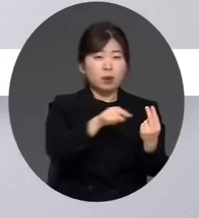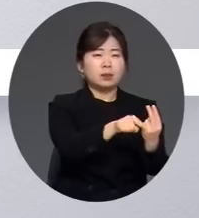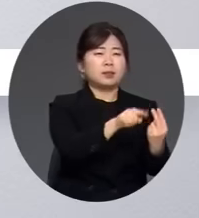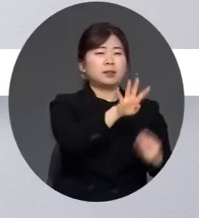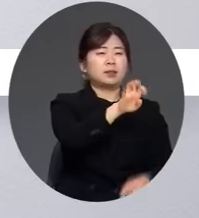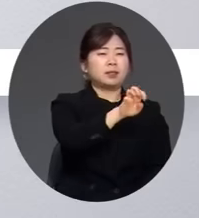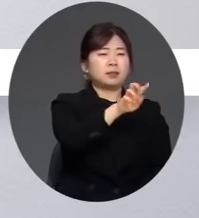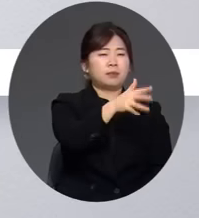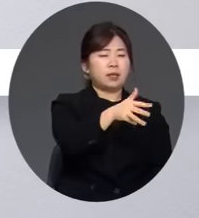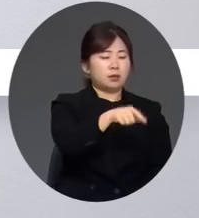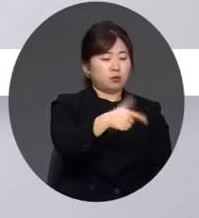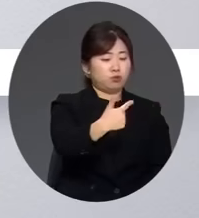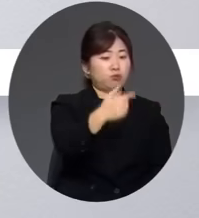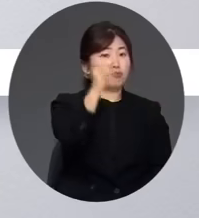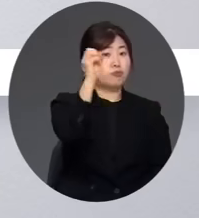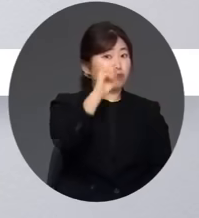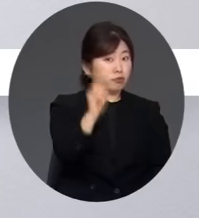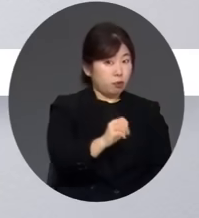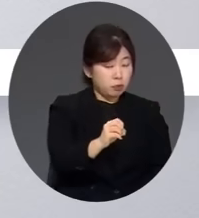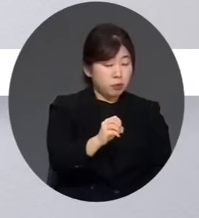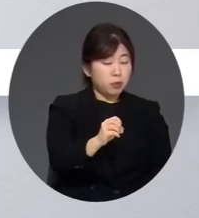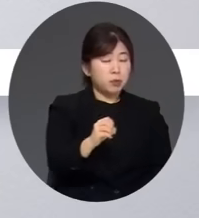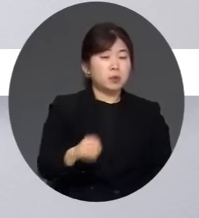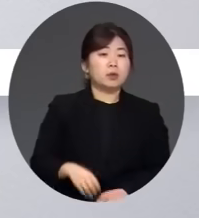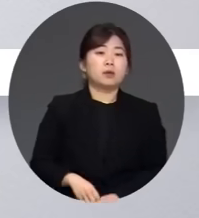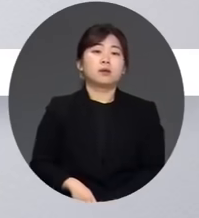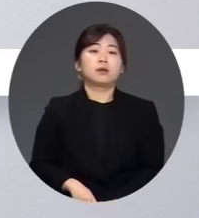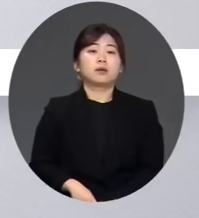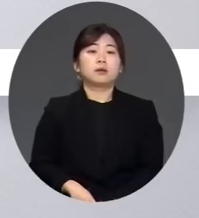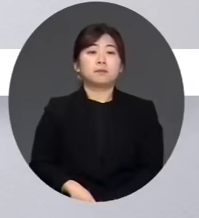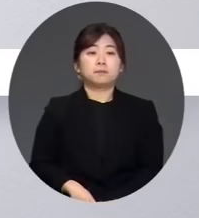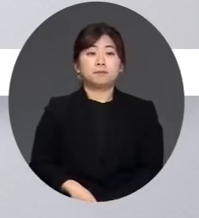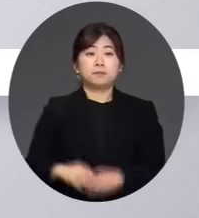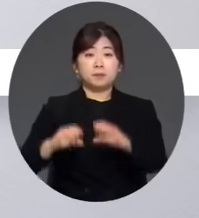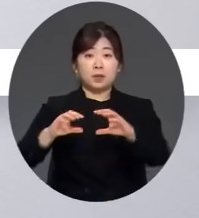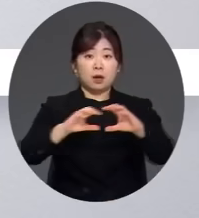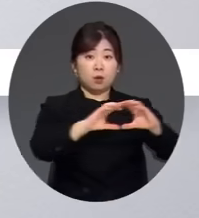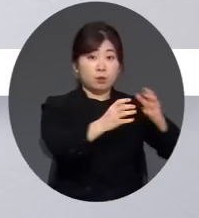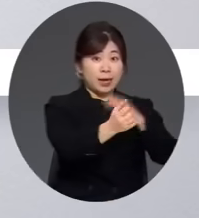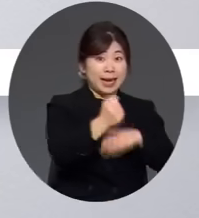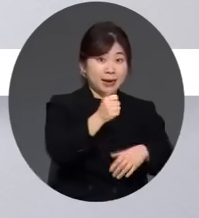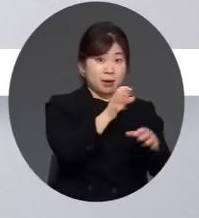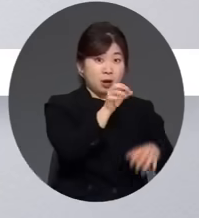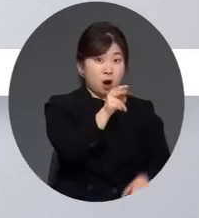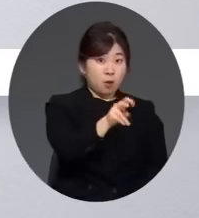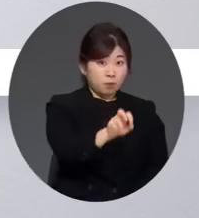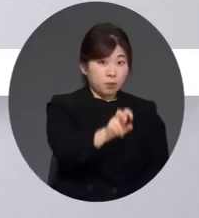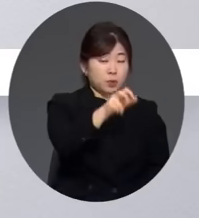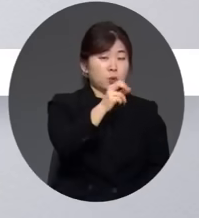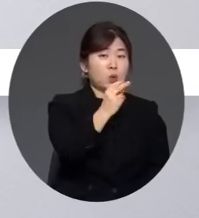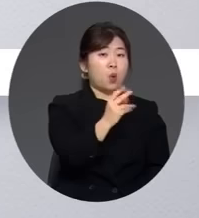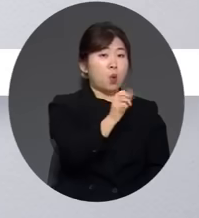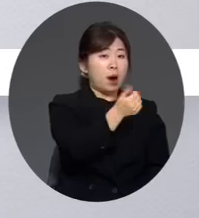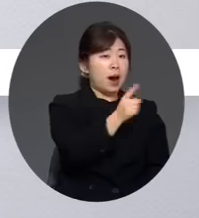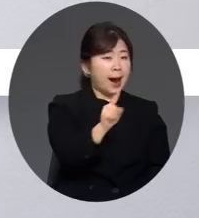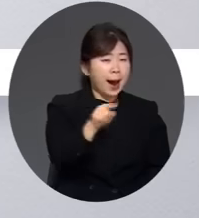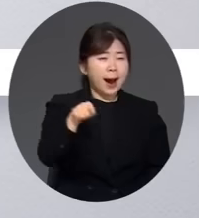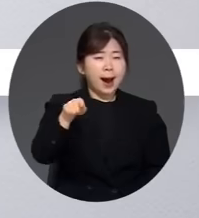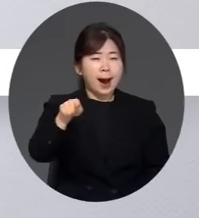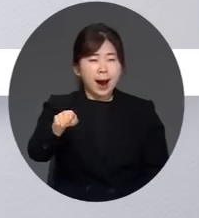서일준 48.6% 오차범위 내었고 국민의 힘 용화 용화한의원 원장과의